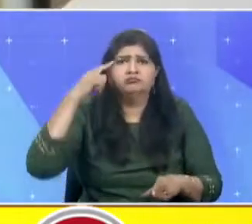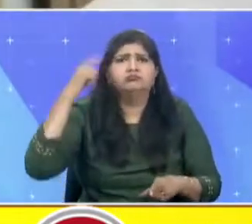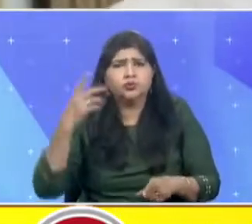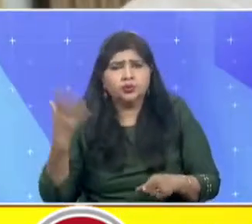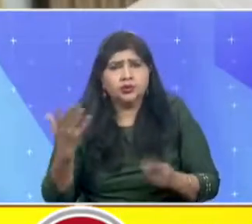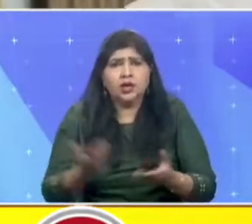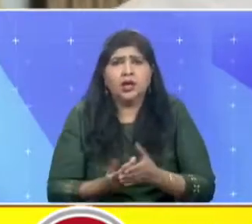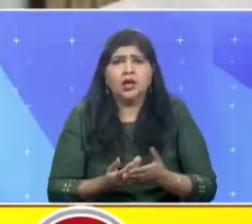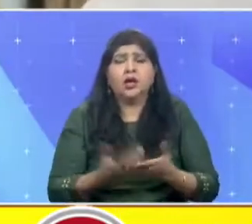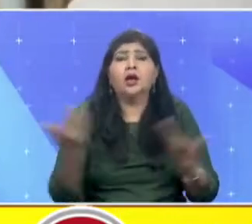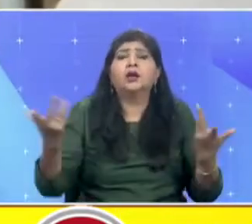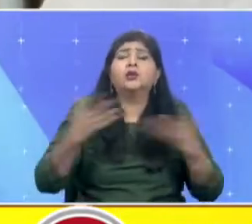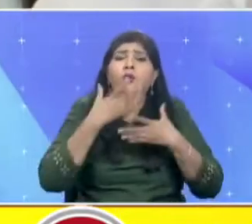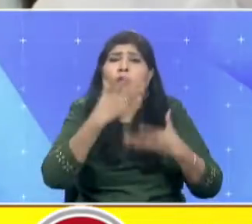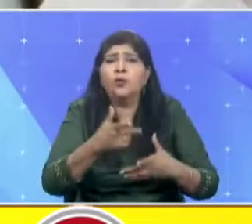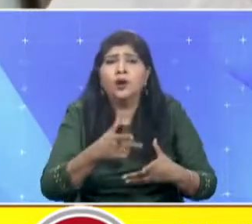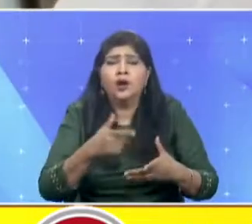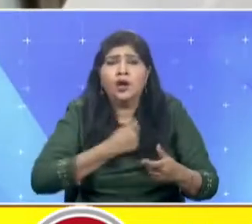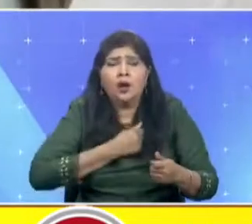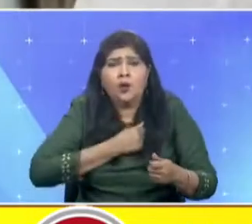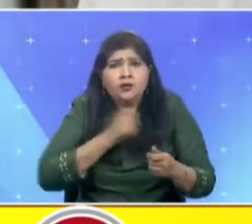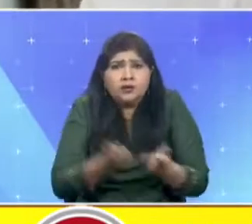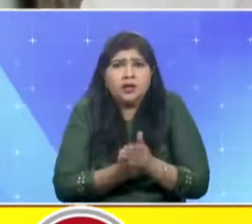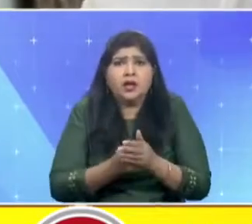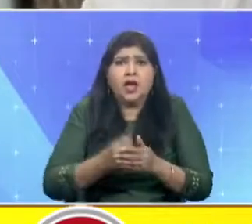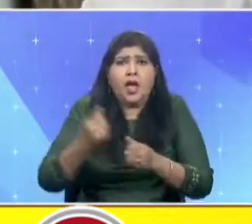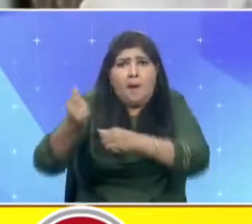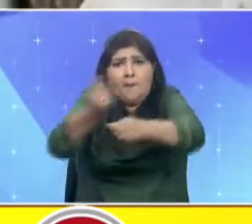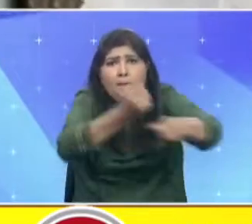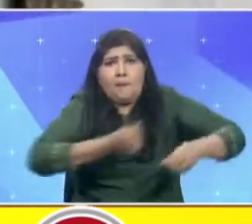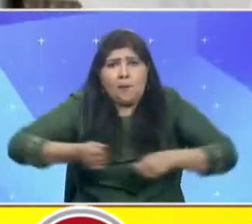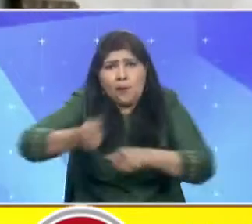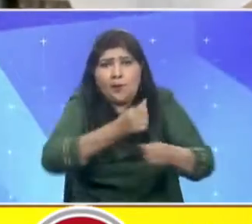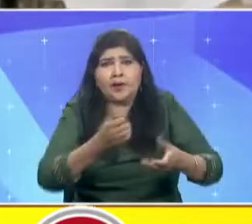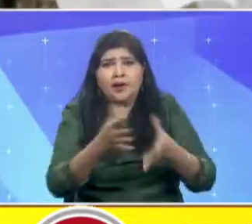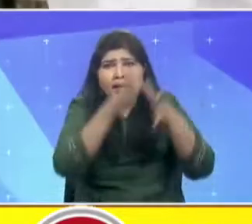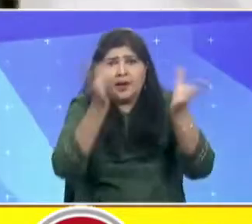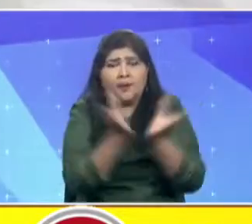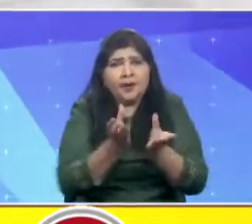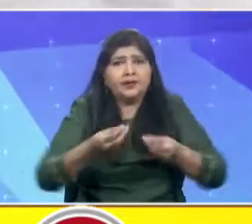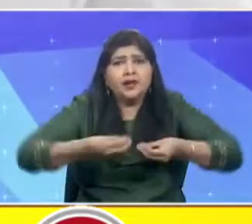सोचा कि क्यों न वह खुद ही मिट्टी के बर्तन